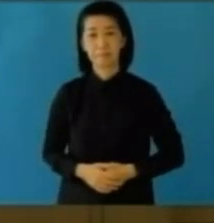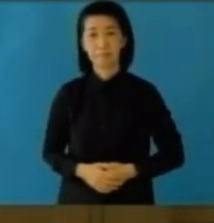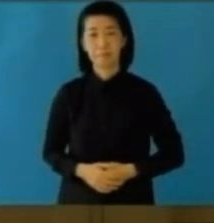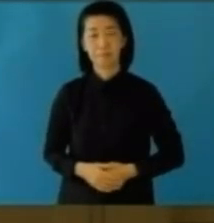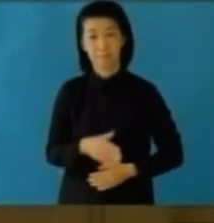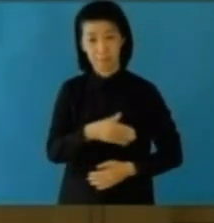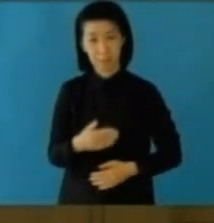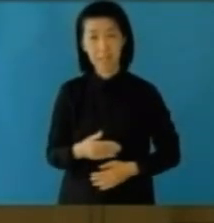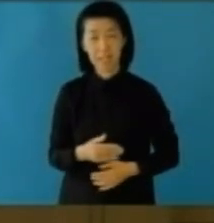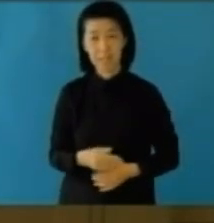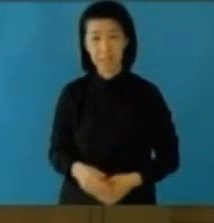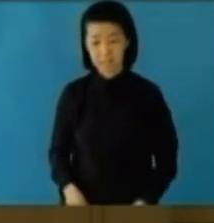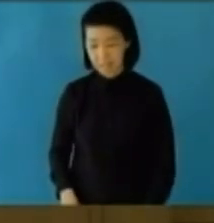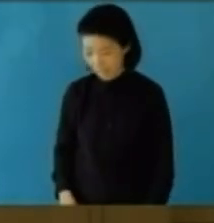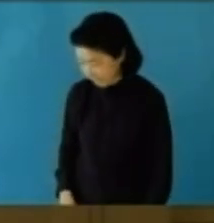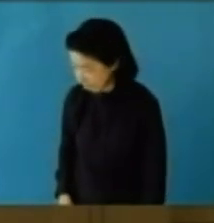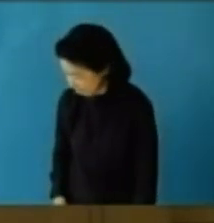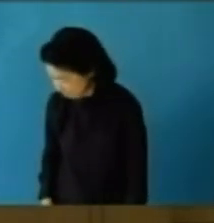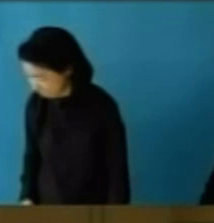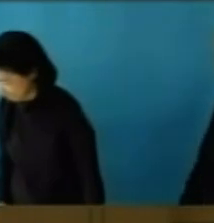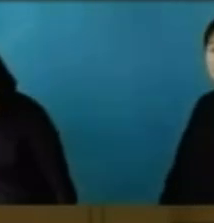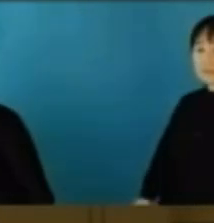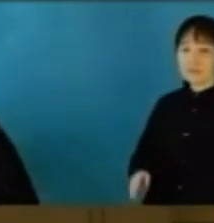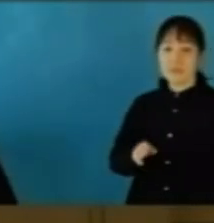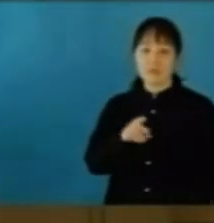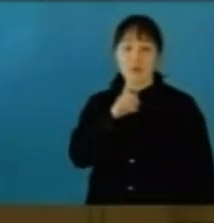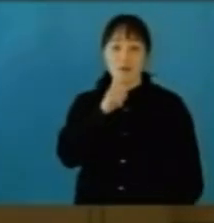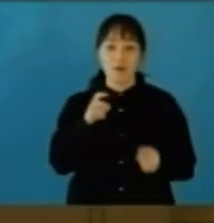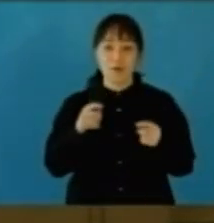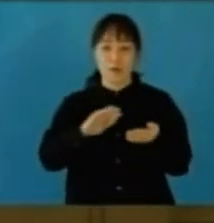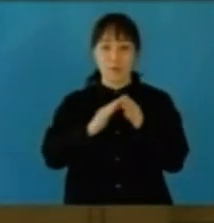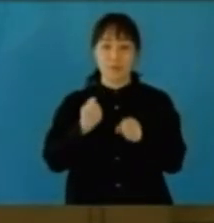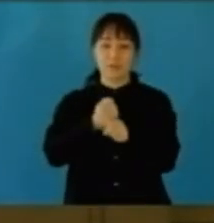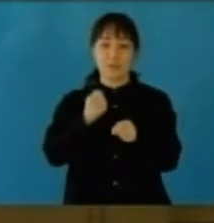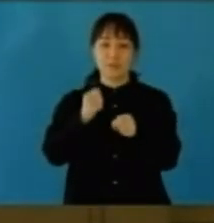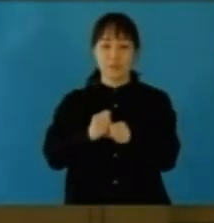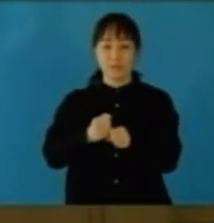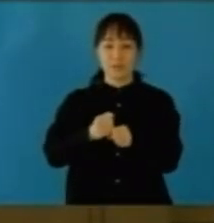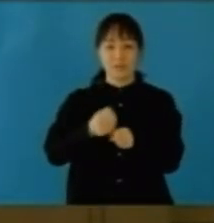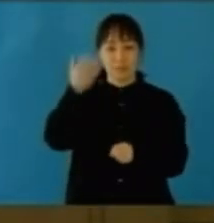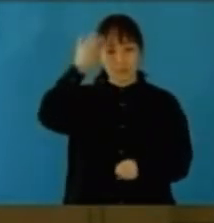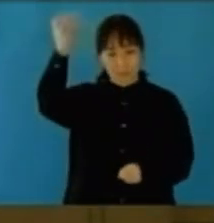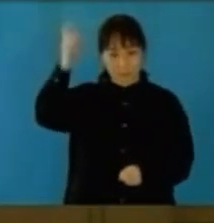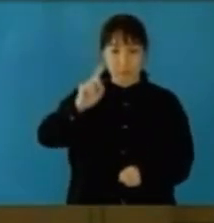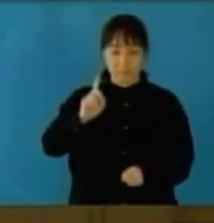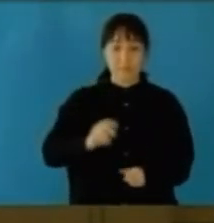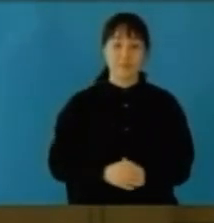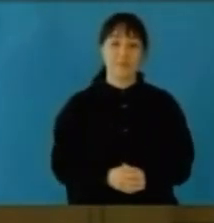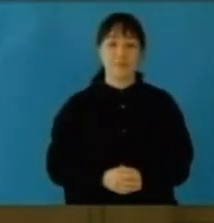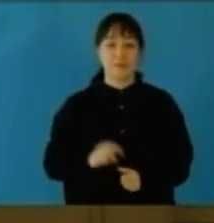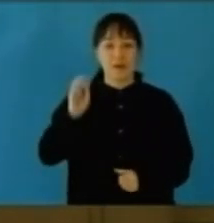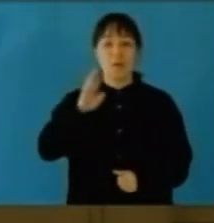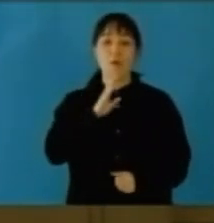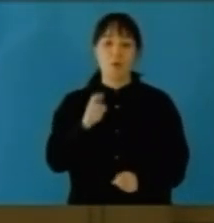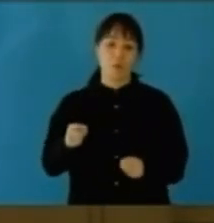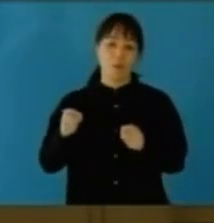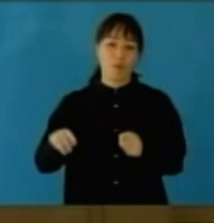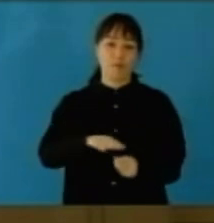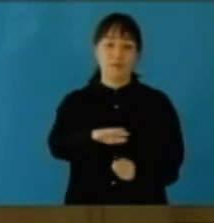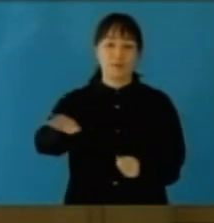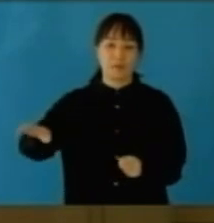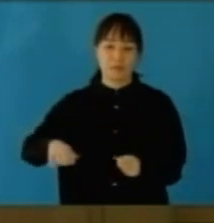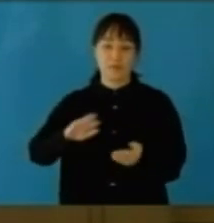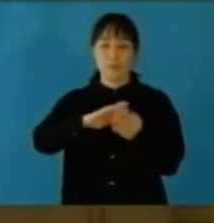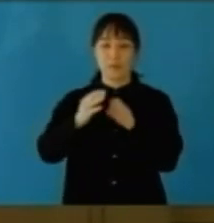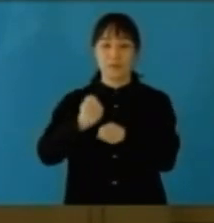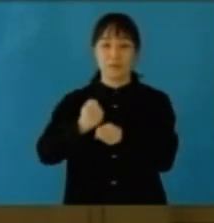次に、鹿児島港本港区エリアのまちづくりに対するビジョンについてでございます。鹿児島港本港区エリアのまちづく